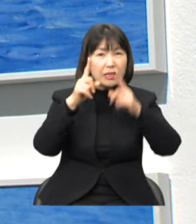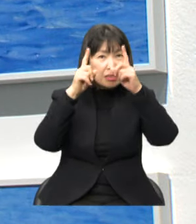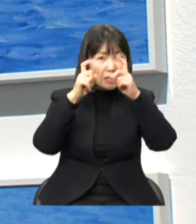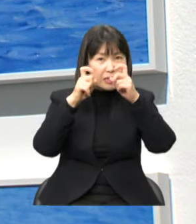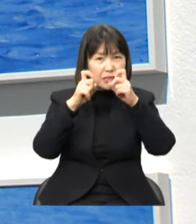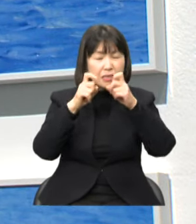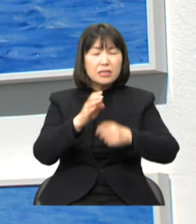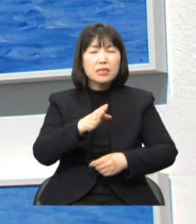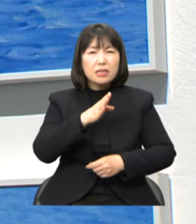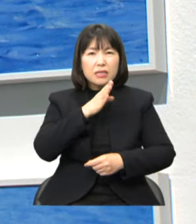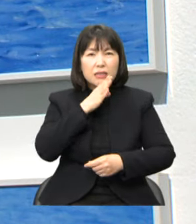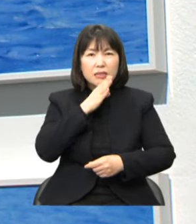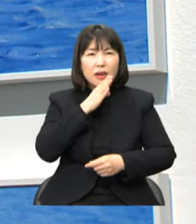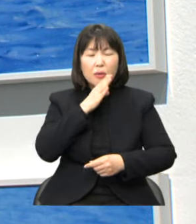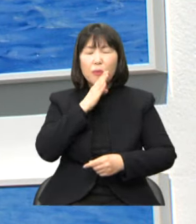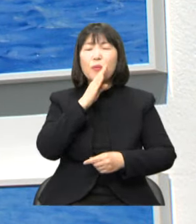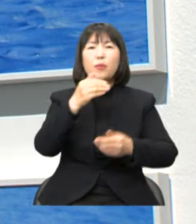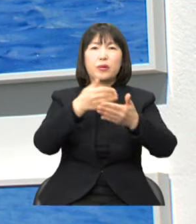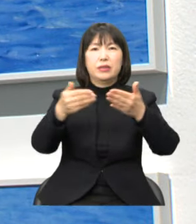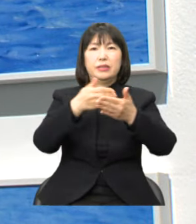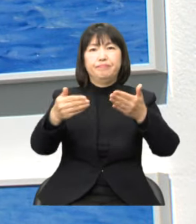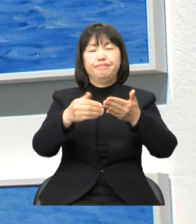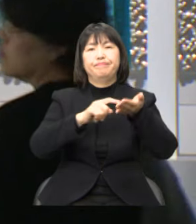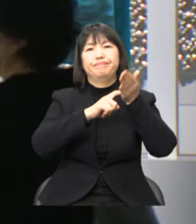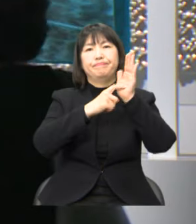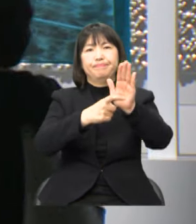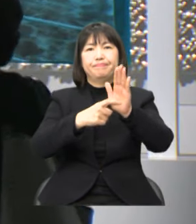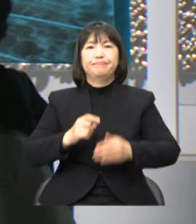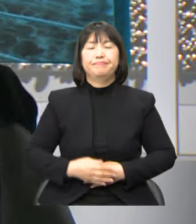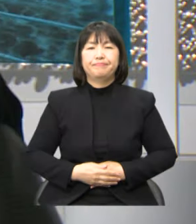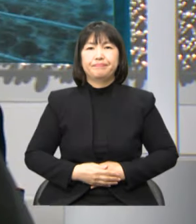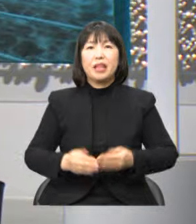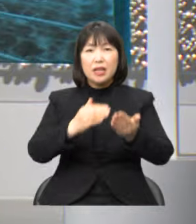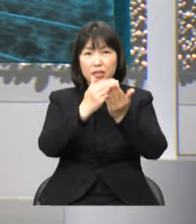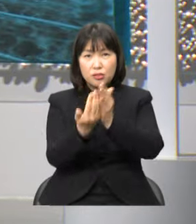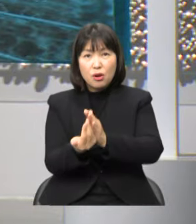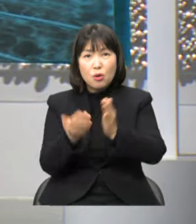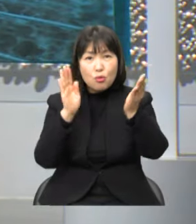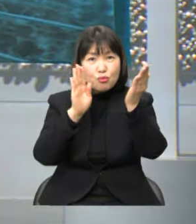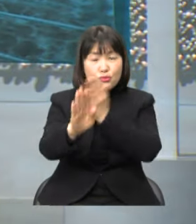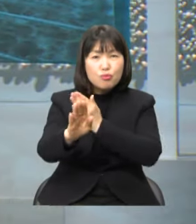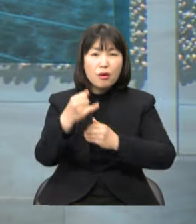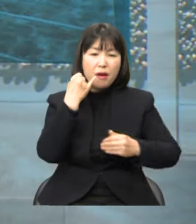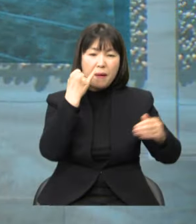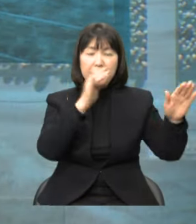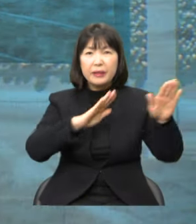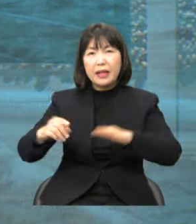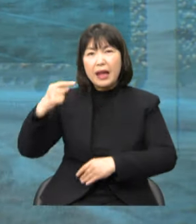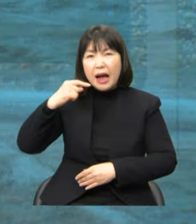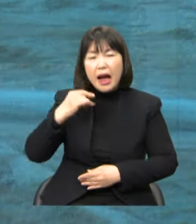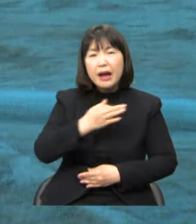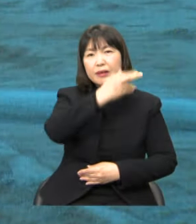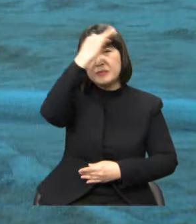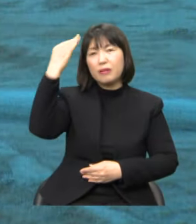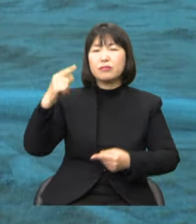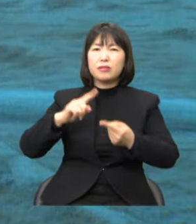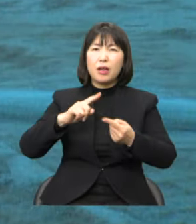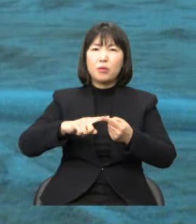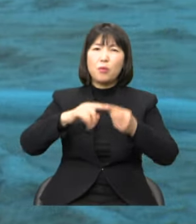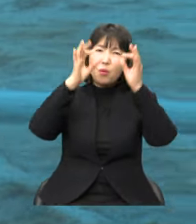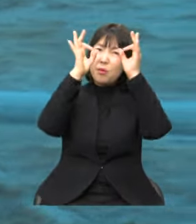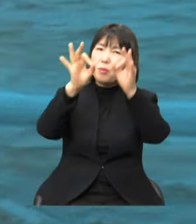사실적으로 묘사 세월로 참사 이후 바다의 아름다움을 그대로 보지